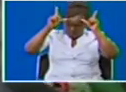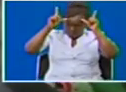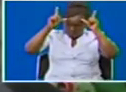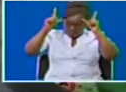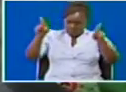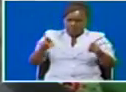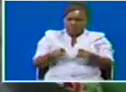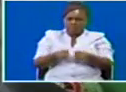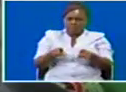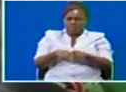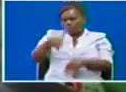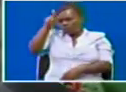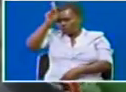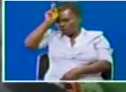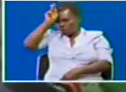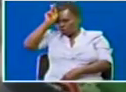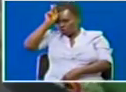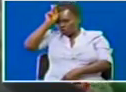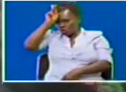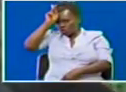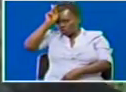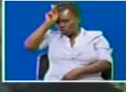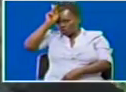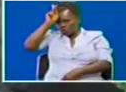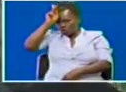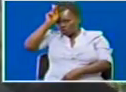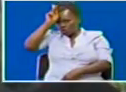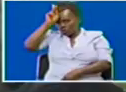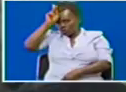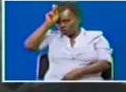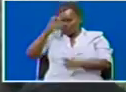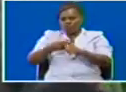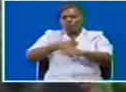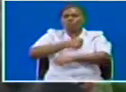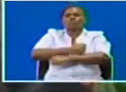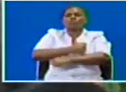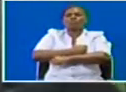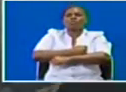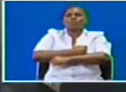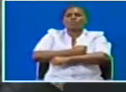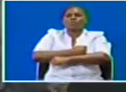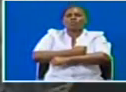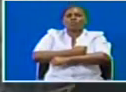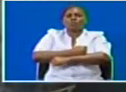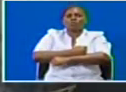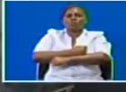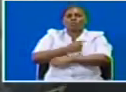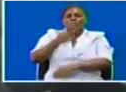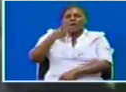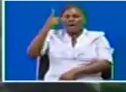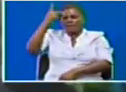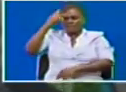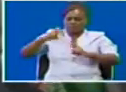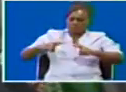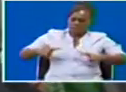yenye ilikuwa Kerio nini Mwan Secondary School. Sasa tukitafuta vitu wasasa